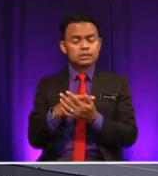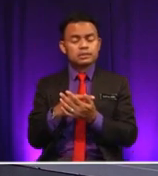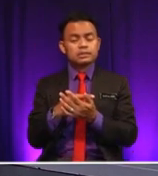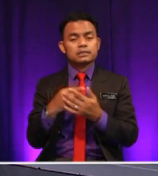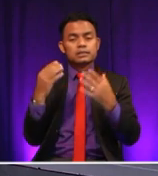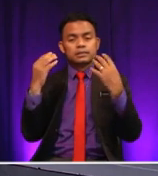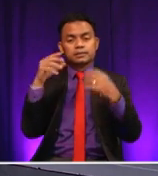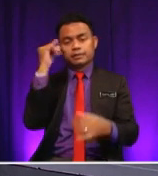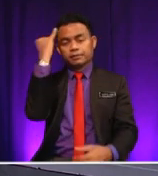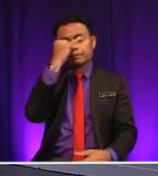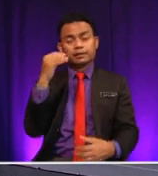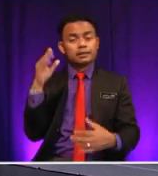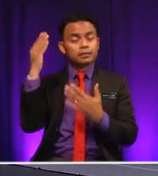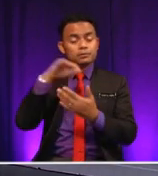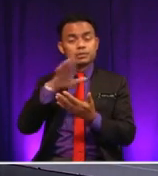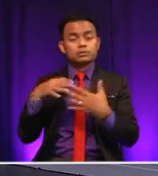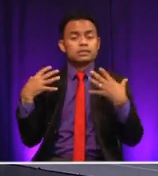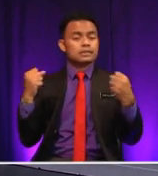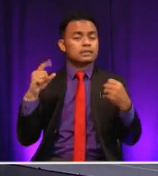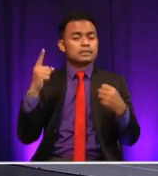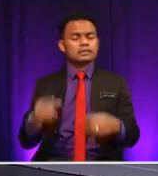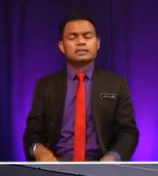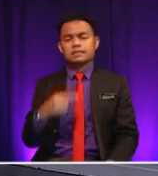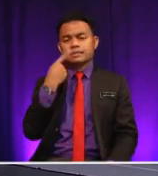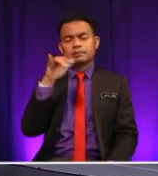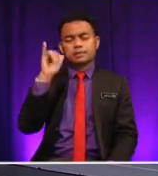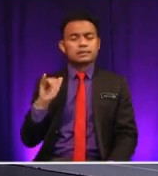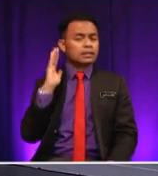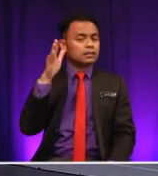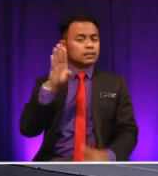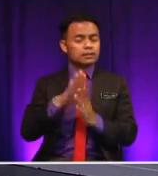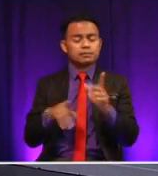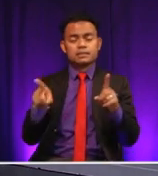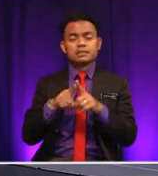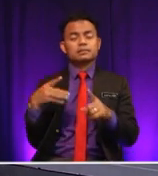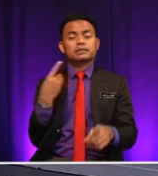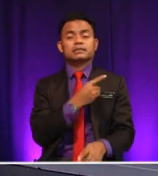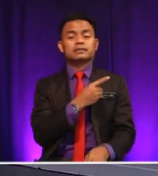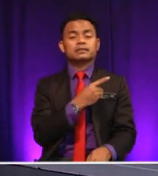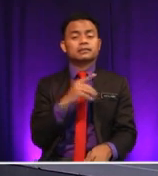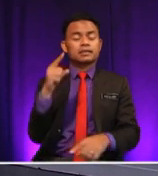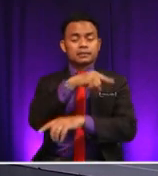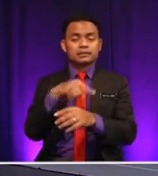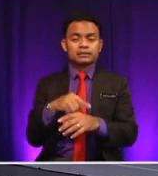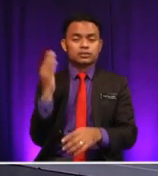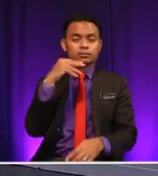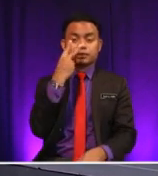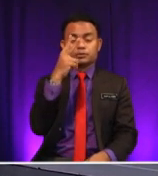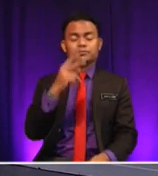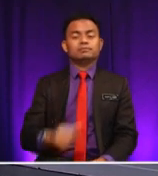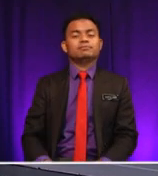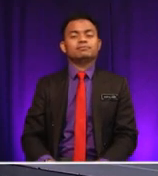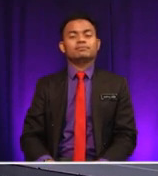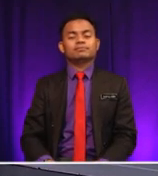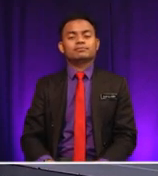belaka jadi pesawatnya sekarang ini Siapakah yang akan bersama event apa kata saksikan dulu profil guru kita